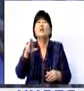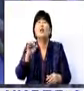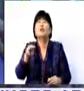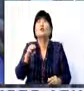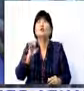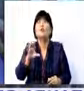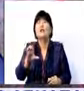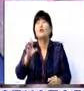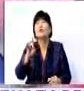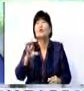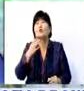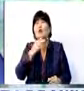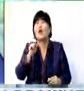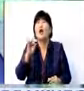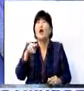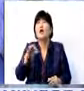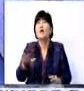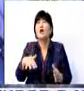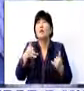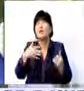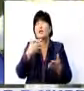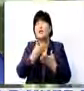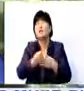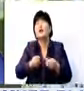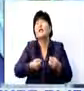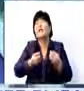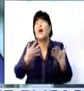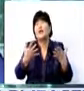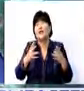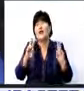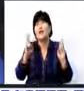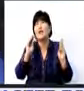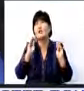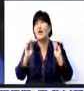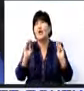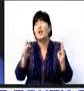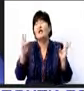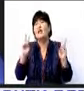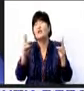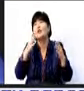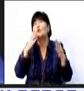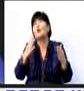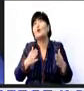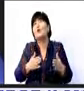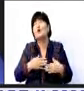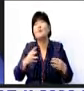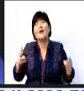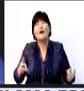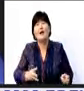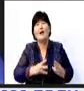«Томирис», «Сырсулуо», «Арайлы» посвятили свои самые яркие танцевальные композиции. И станцевали с любовью,